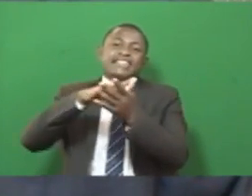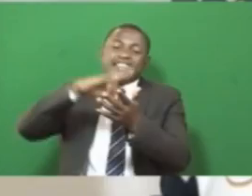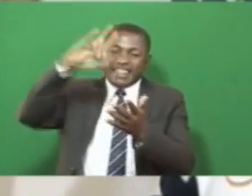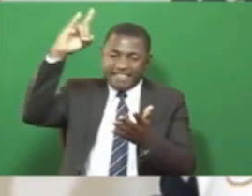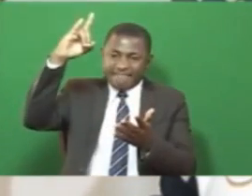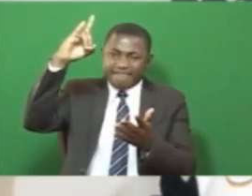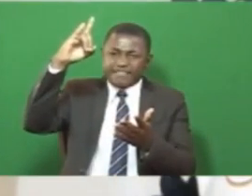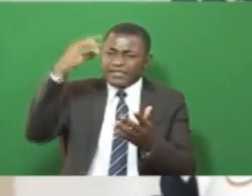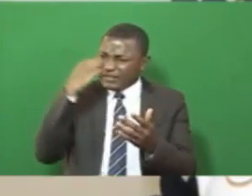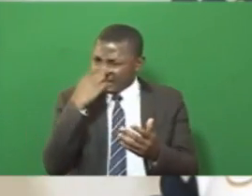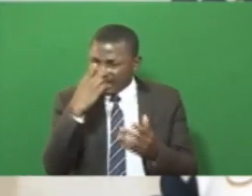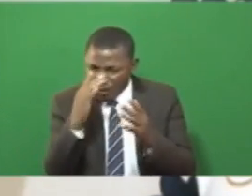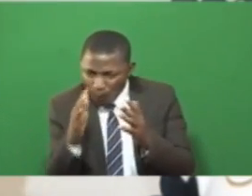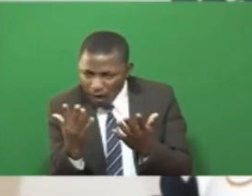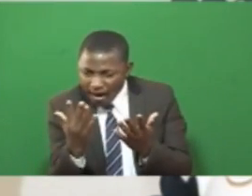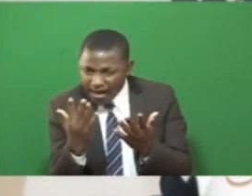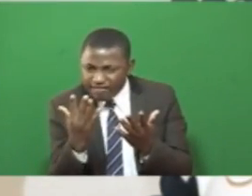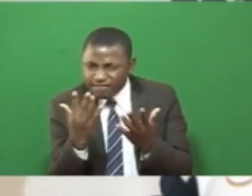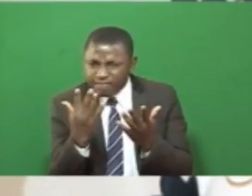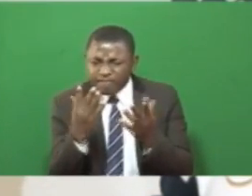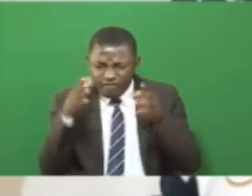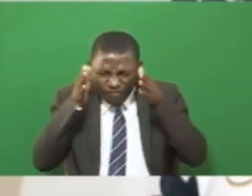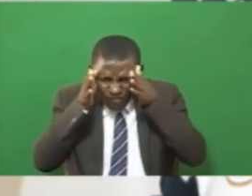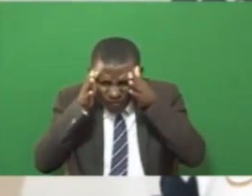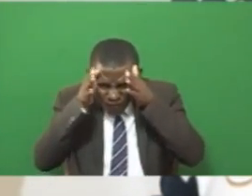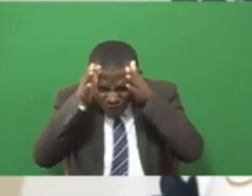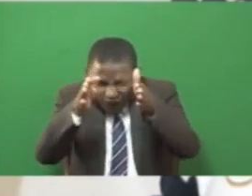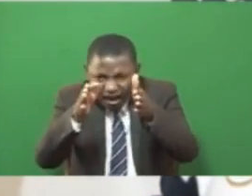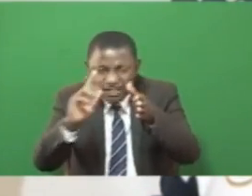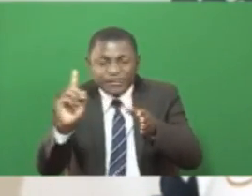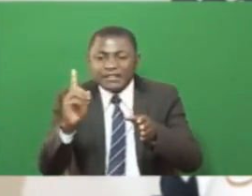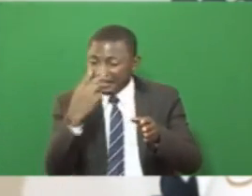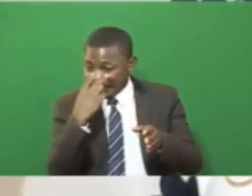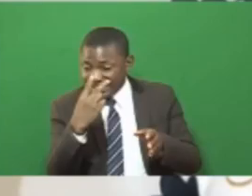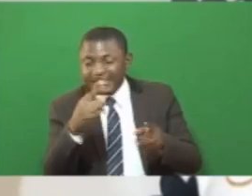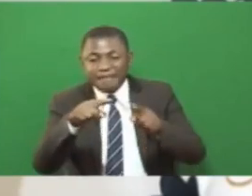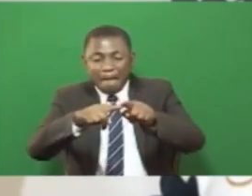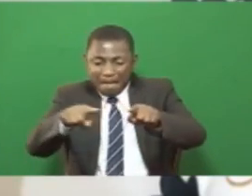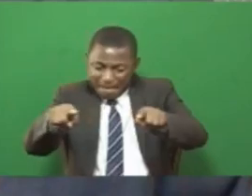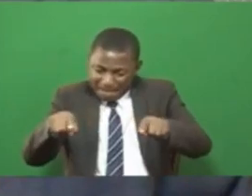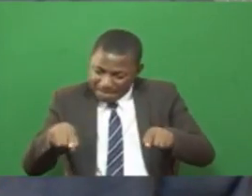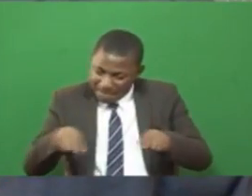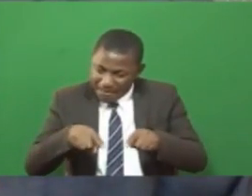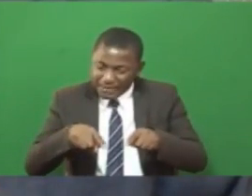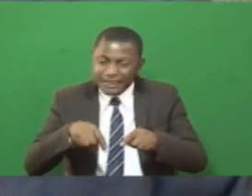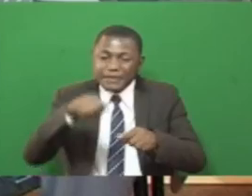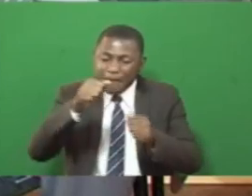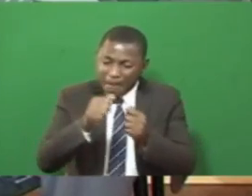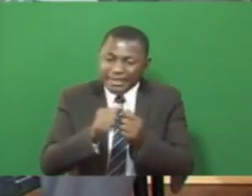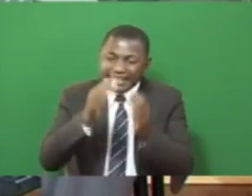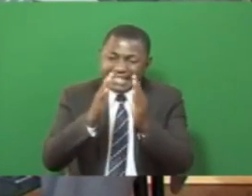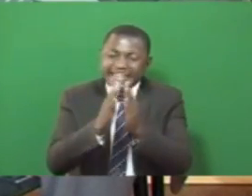But mutemberi muya asiratidzwa zvimwe zvese zvirimo akabva anangiswa paareka. Pane mitemo panzi paibuda